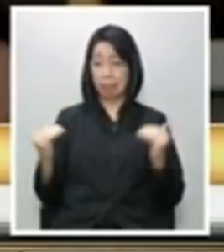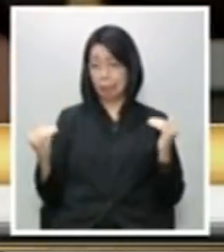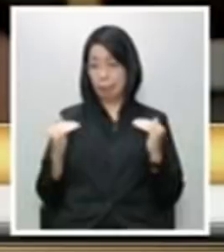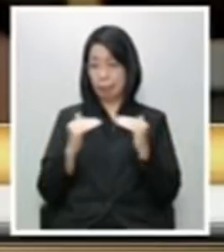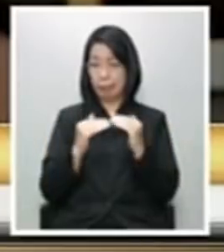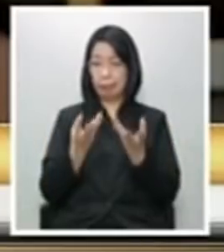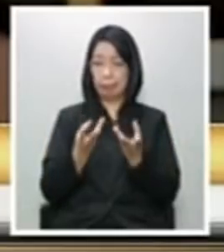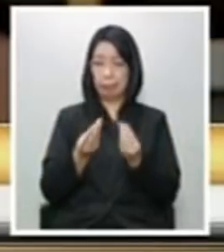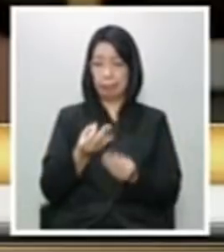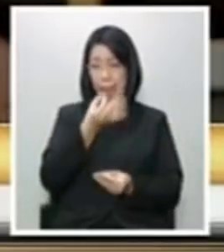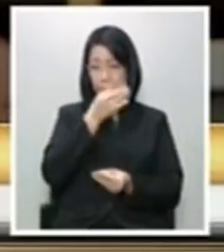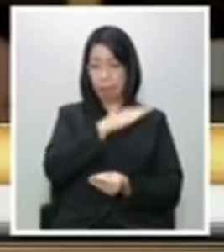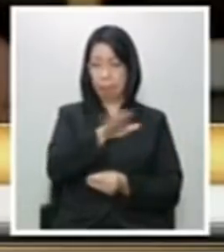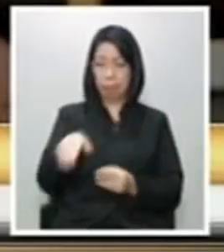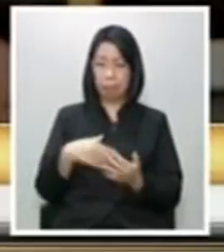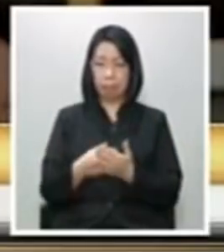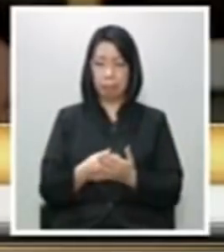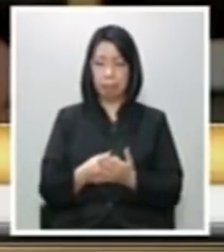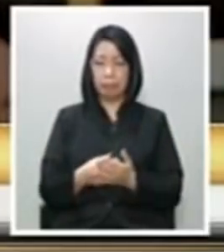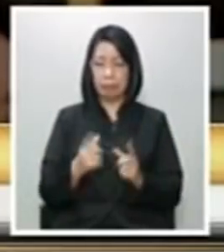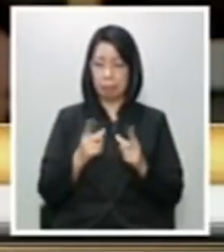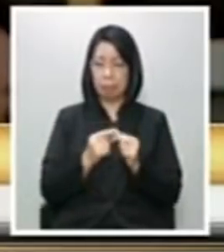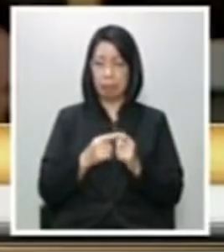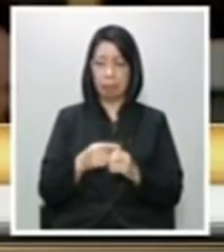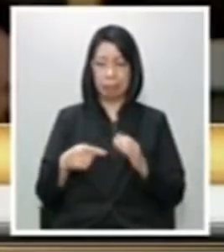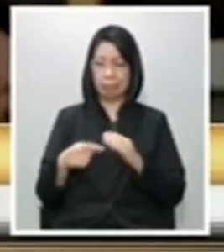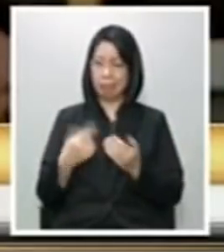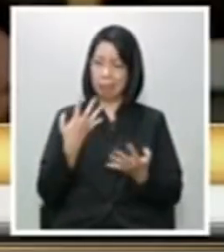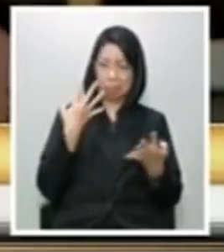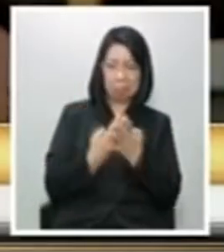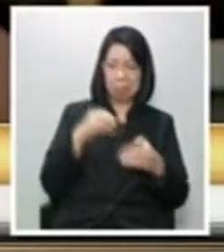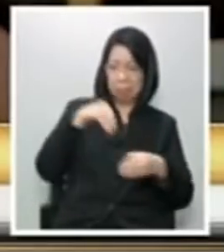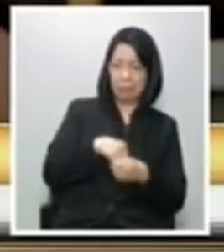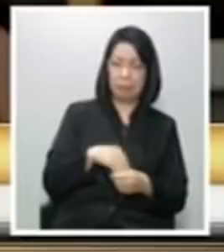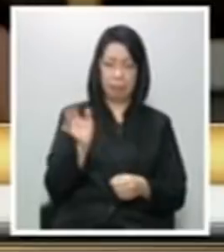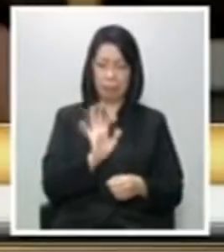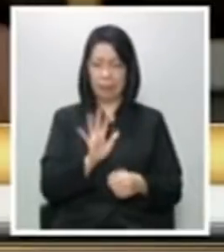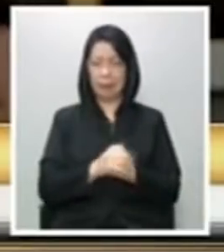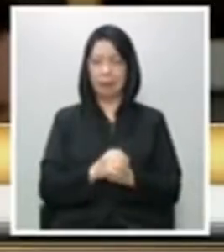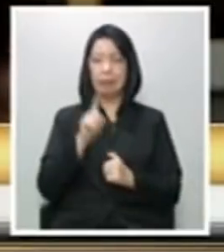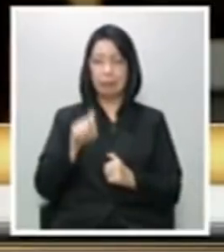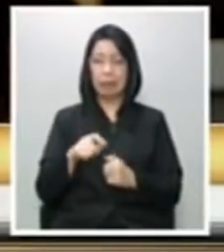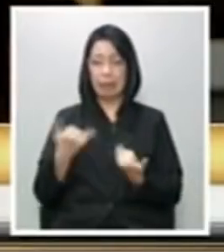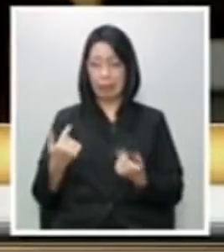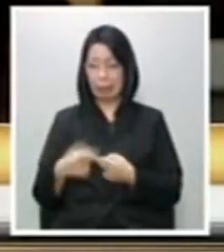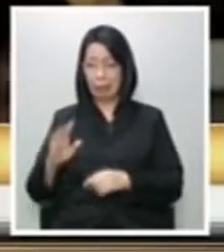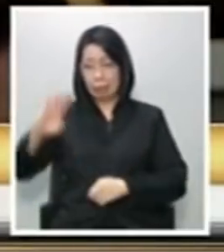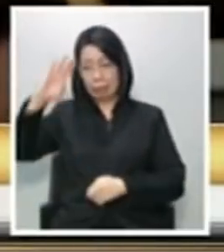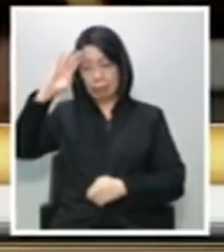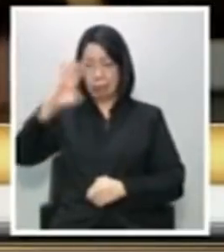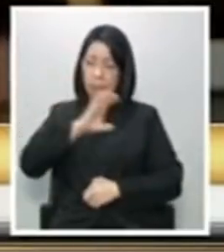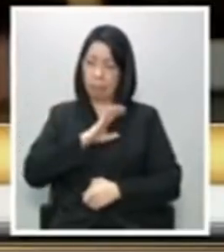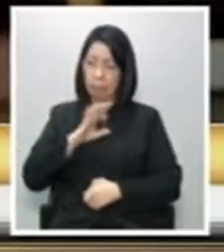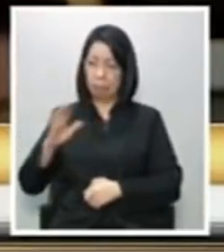ที่ดินทำกินไม่ควรที่จะเป็นอาชญากรรมในประเทศนี้ครับการที่มีการสนธิกำลังเข้าไปปราบประชาชนเหมือน